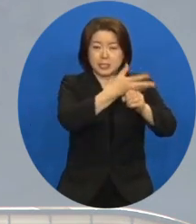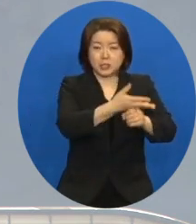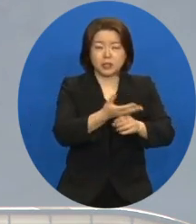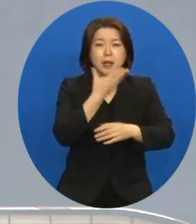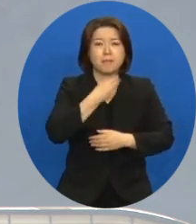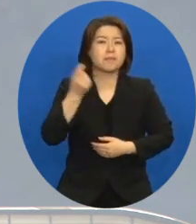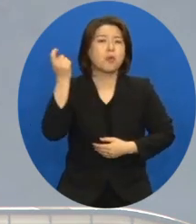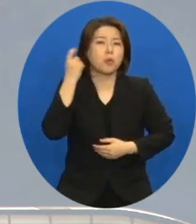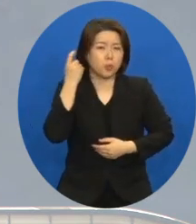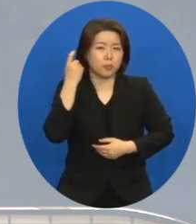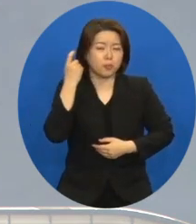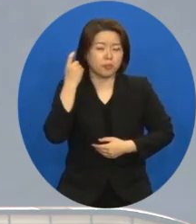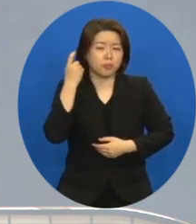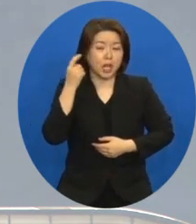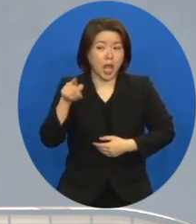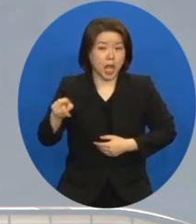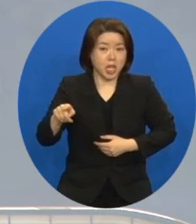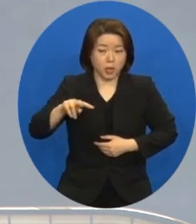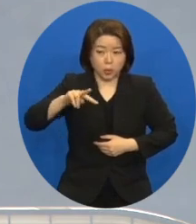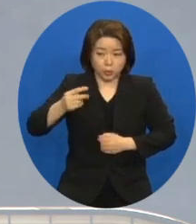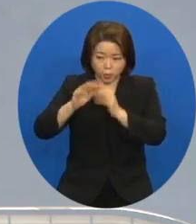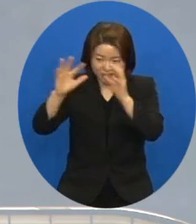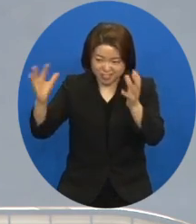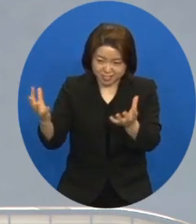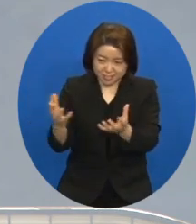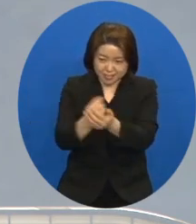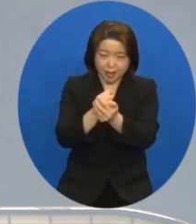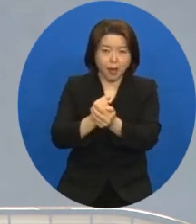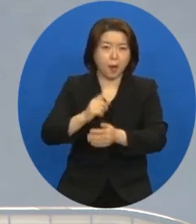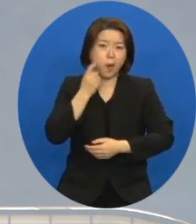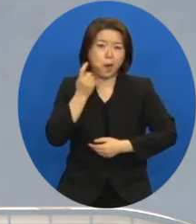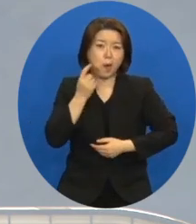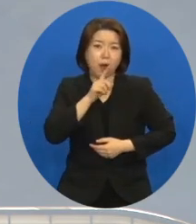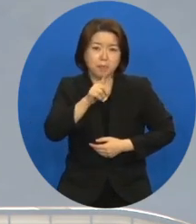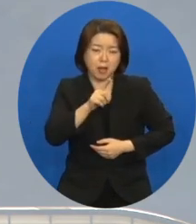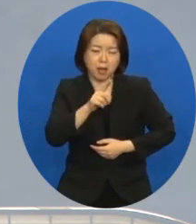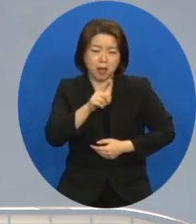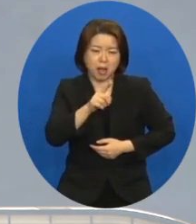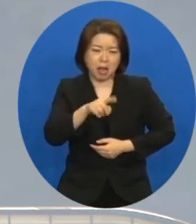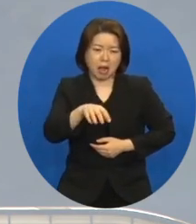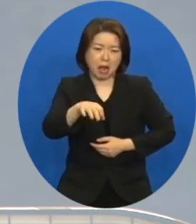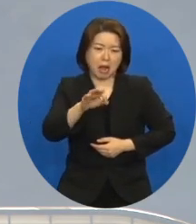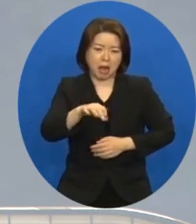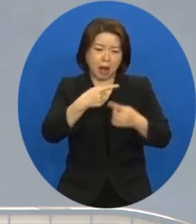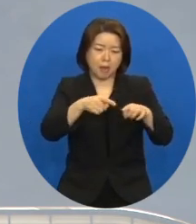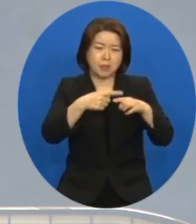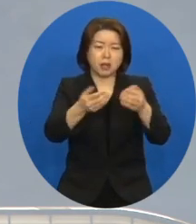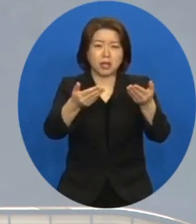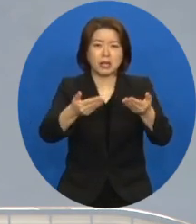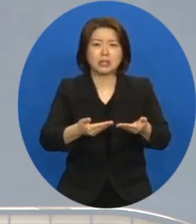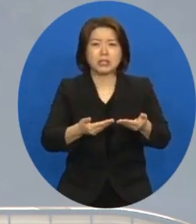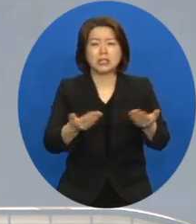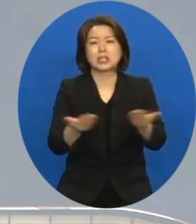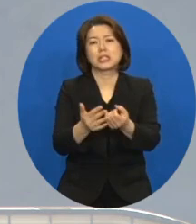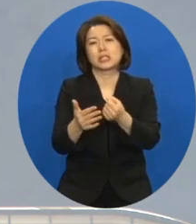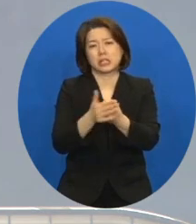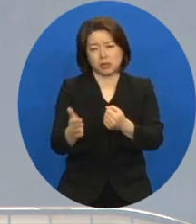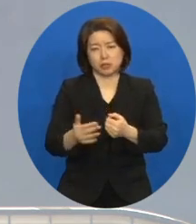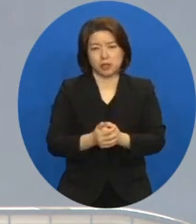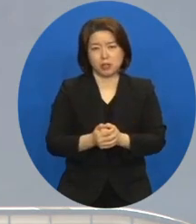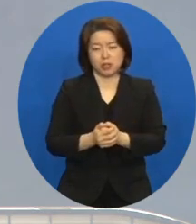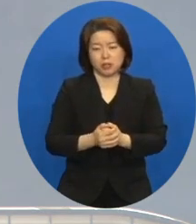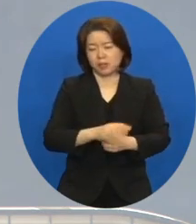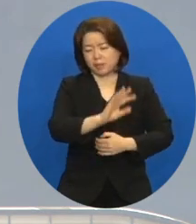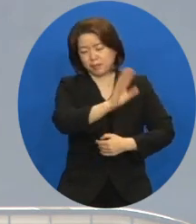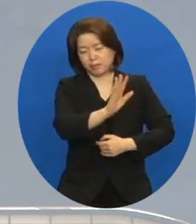복음이 거짓이라고 함께 폄하되는 일 때문이었습니다. 그러니까